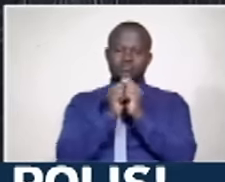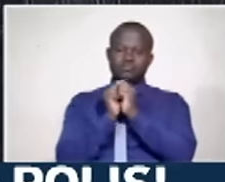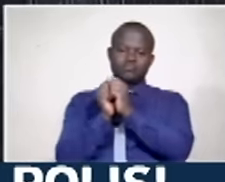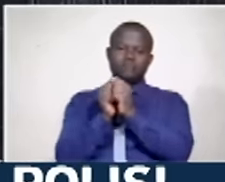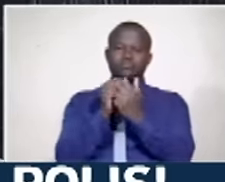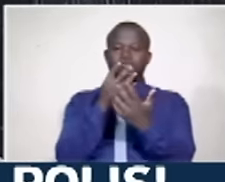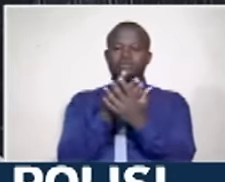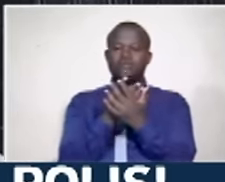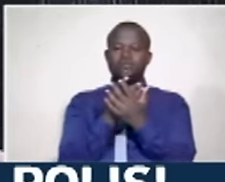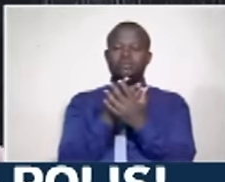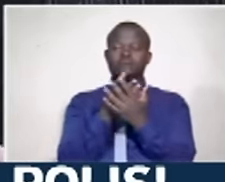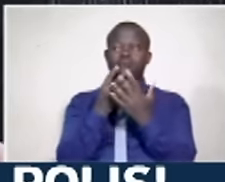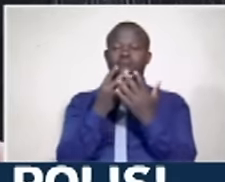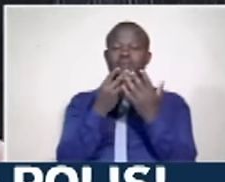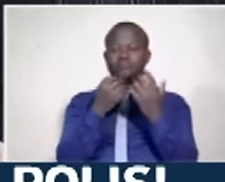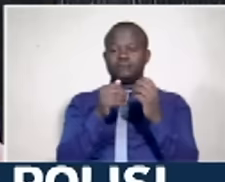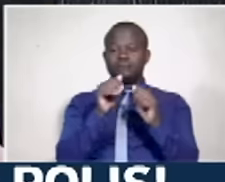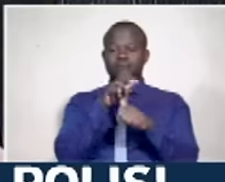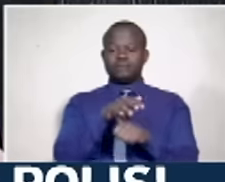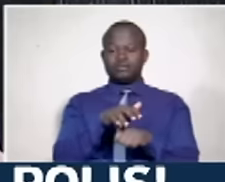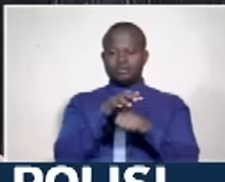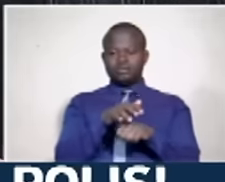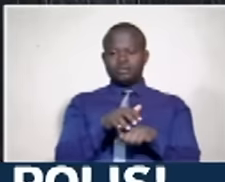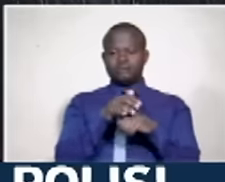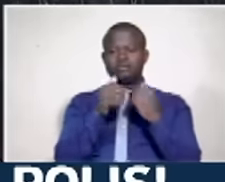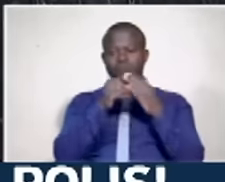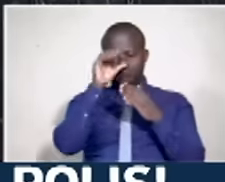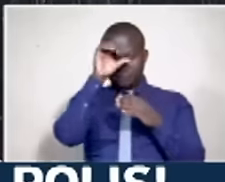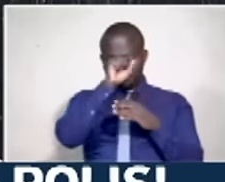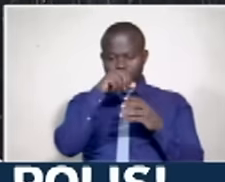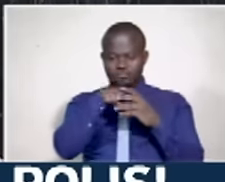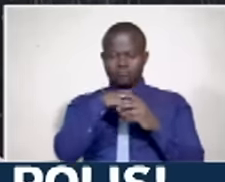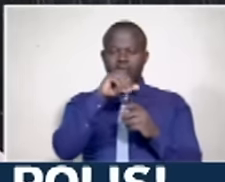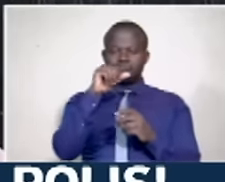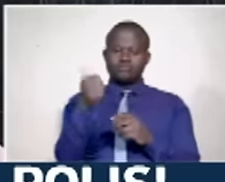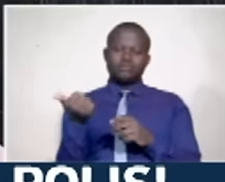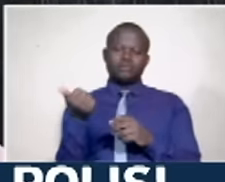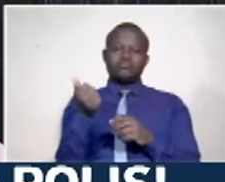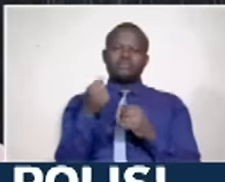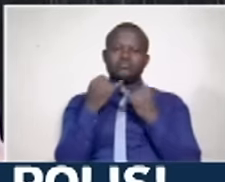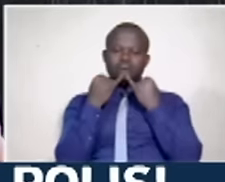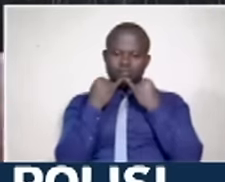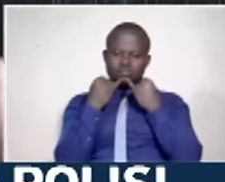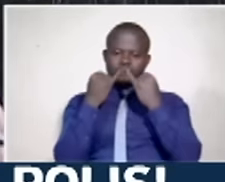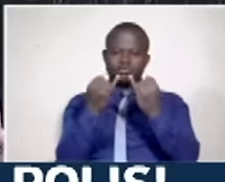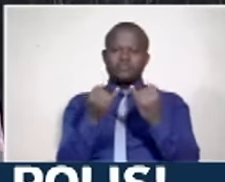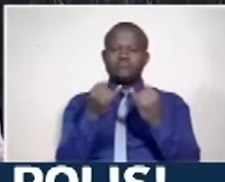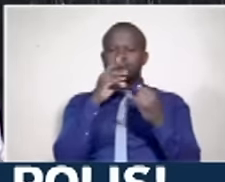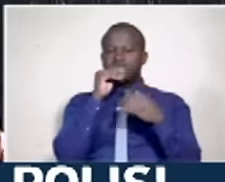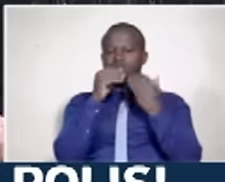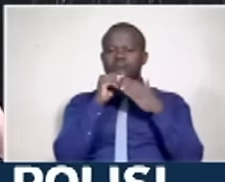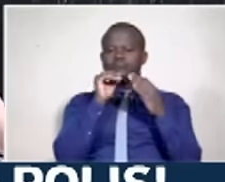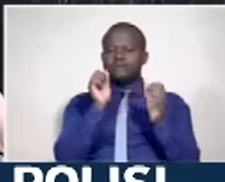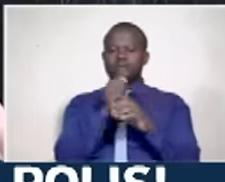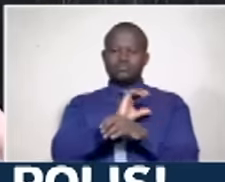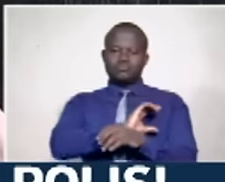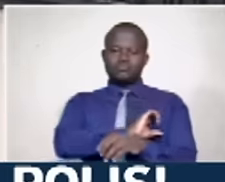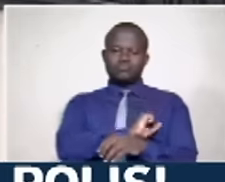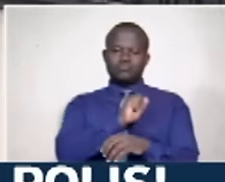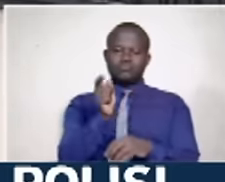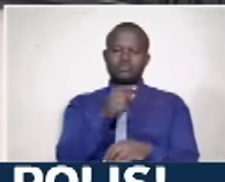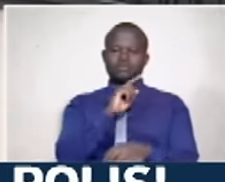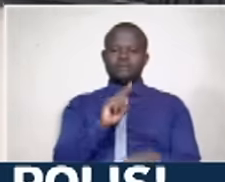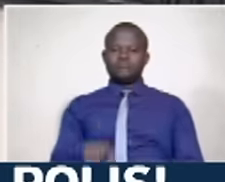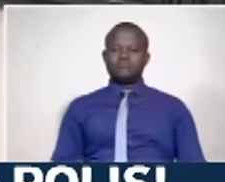wari ugifungurwa ntotezaga bari baramubuze. Mugenzi wanjye rero niwe wantanze aravuga ngo ntabwo yakwihanganira iki